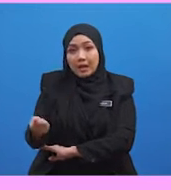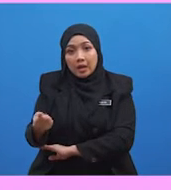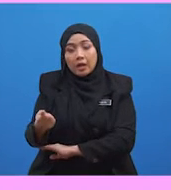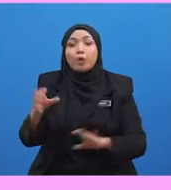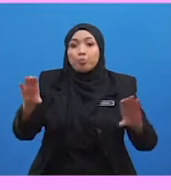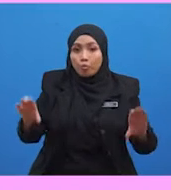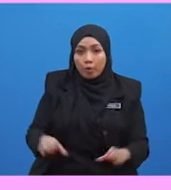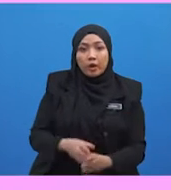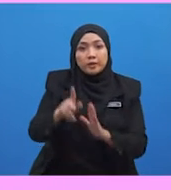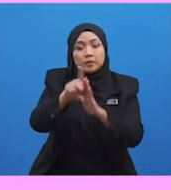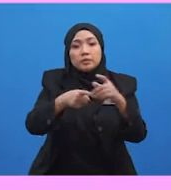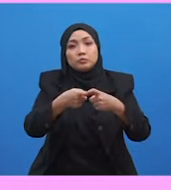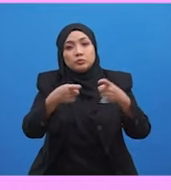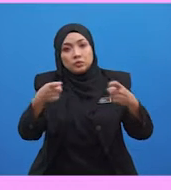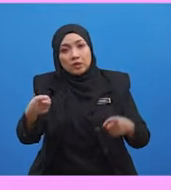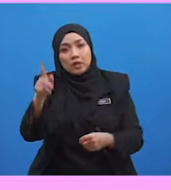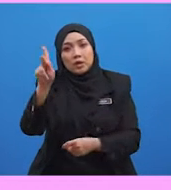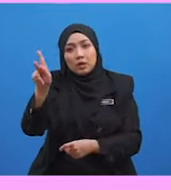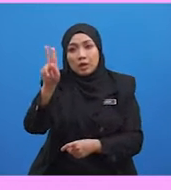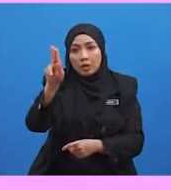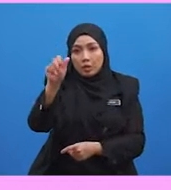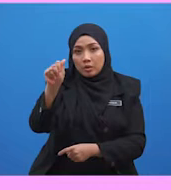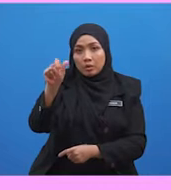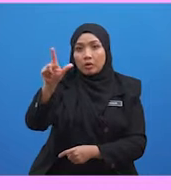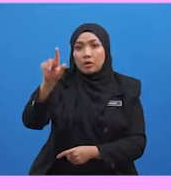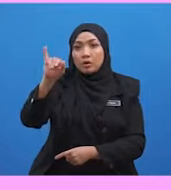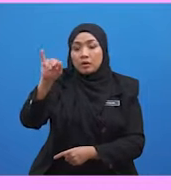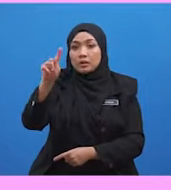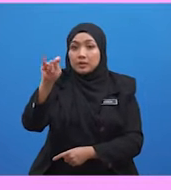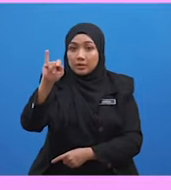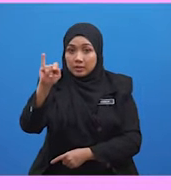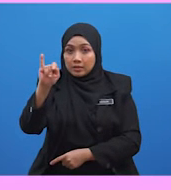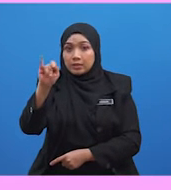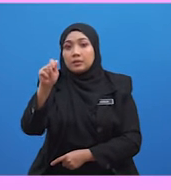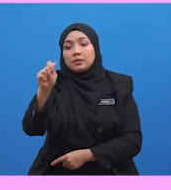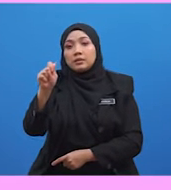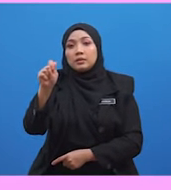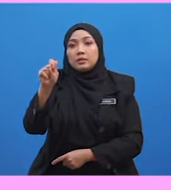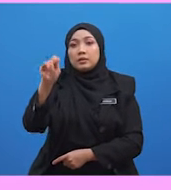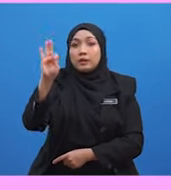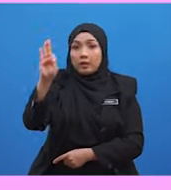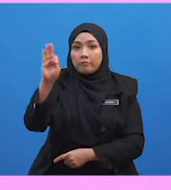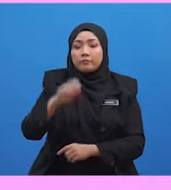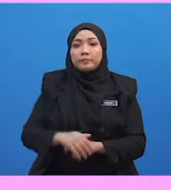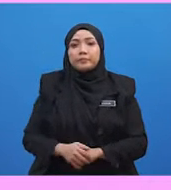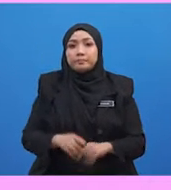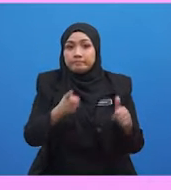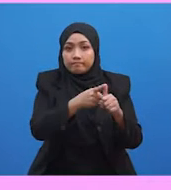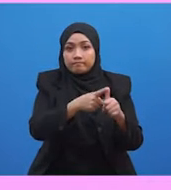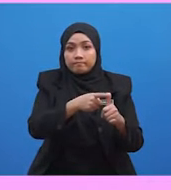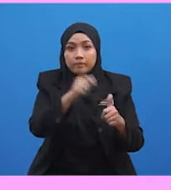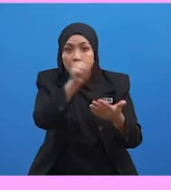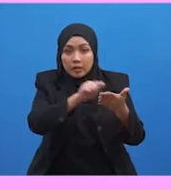keputusan kualitatif yang telah dipelajari, iaitu analisis tulang ikan,